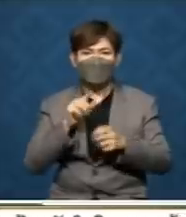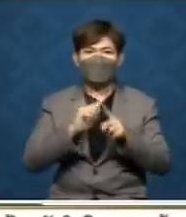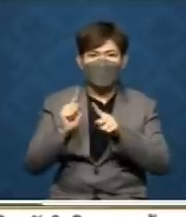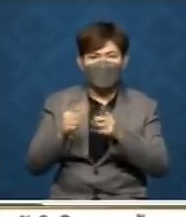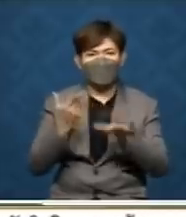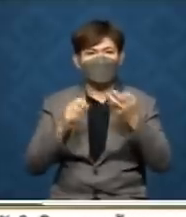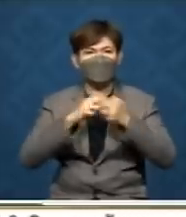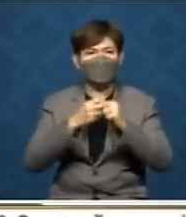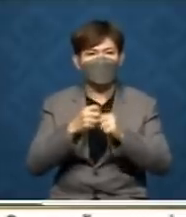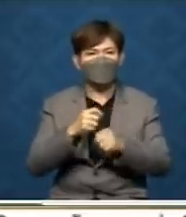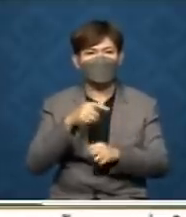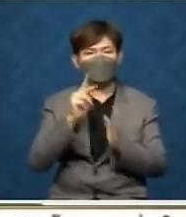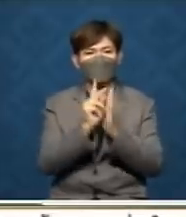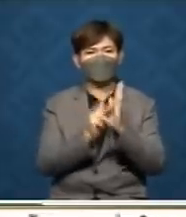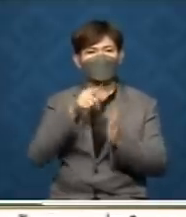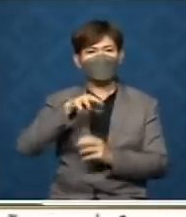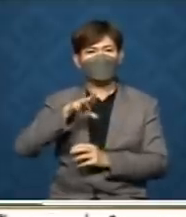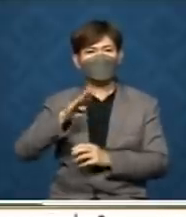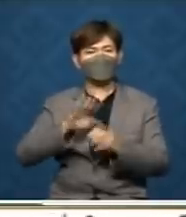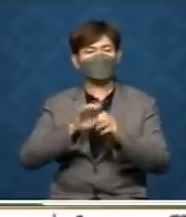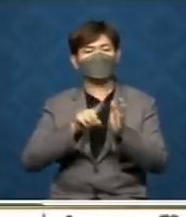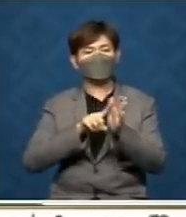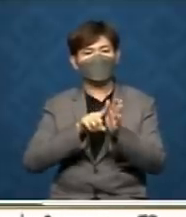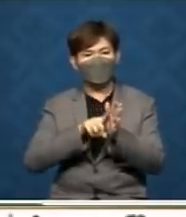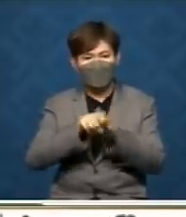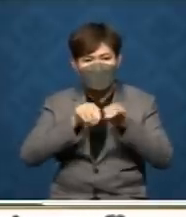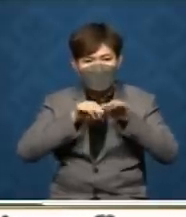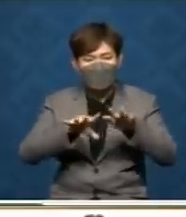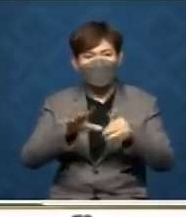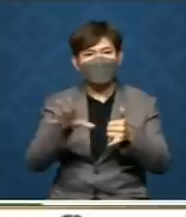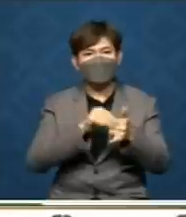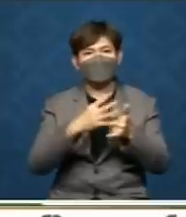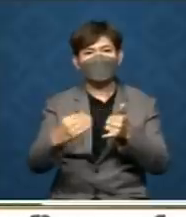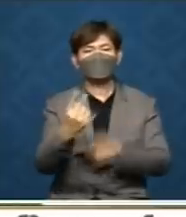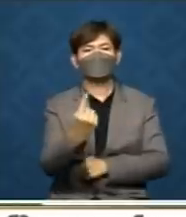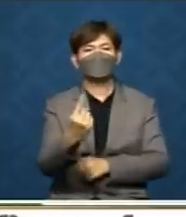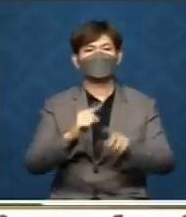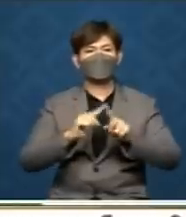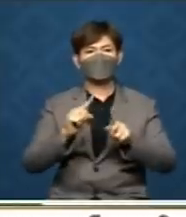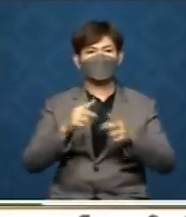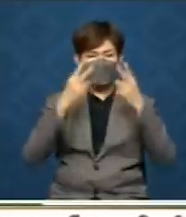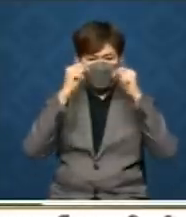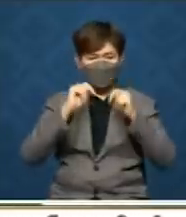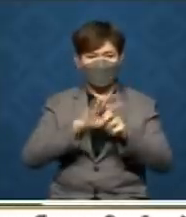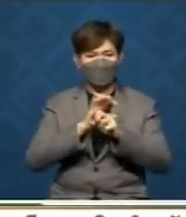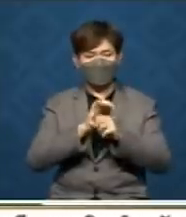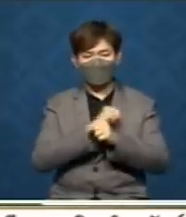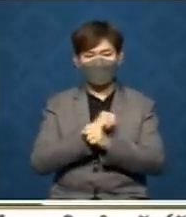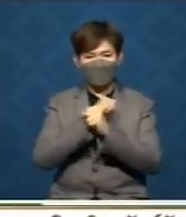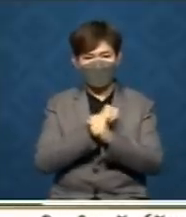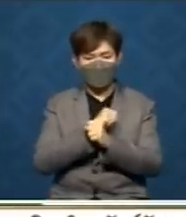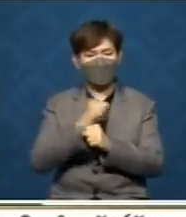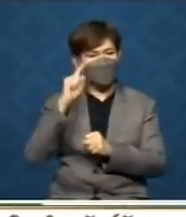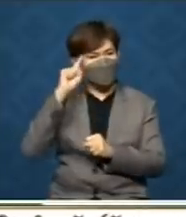อีกเอดส์ทุกตัวเขาใช้พรบป.ล.โรคติดต่อใบเดียวถ้านายกไม่เคยปรับระบบราชการรองรับกับวิกฤตเลย